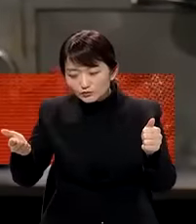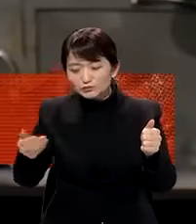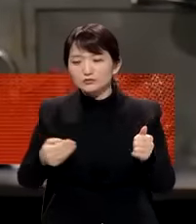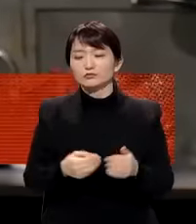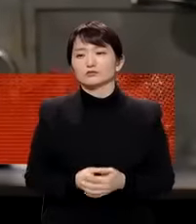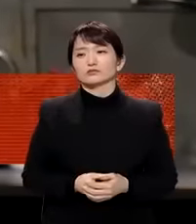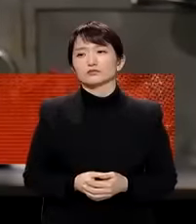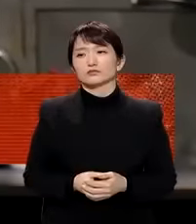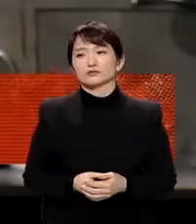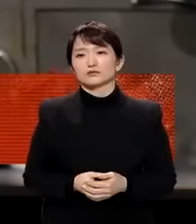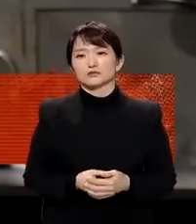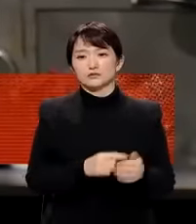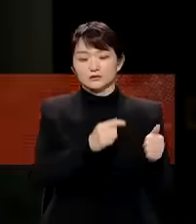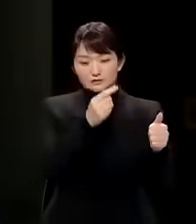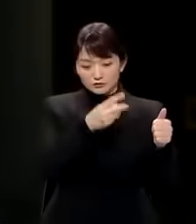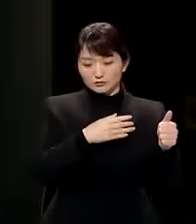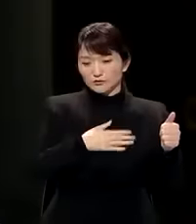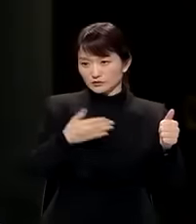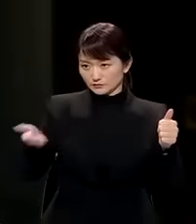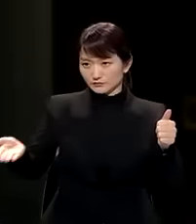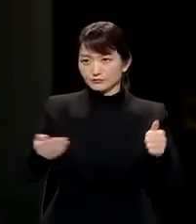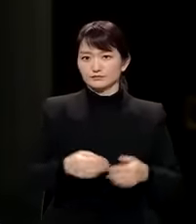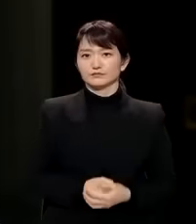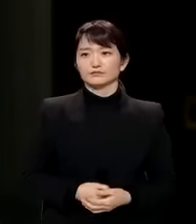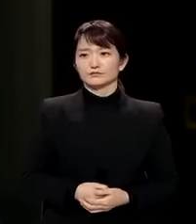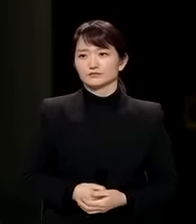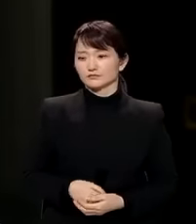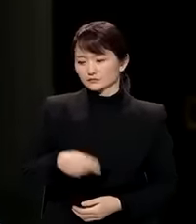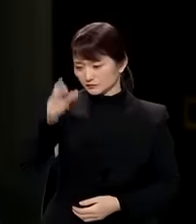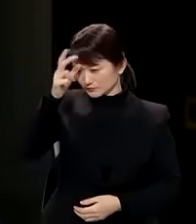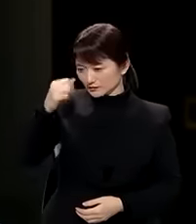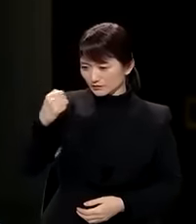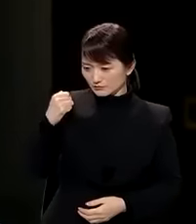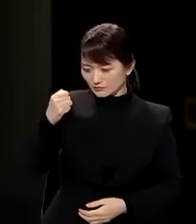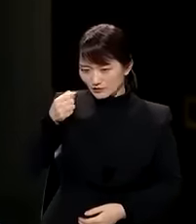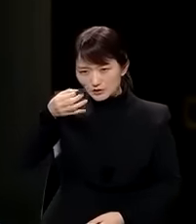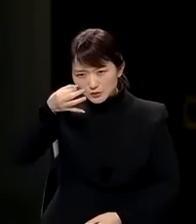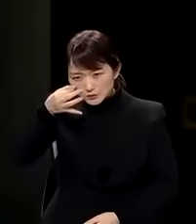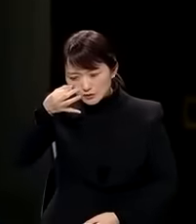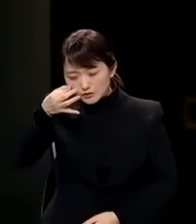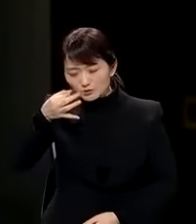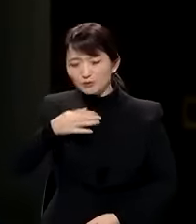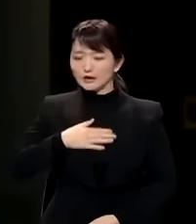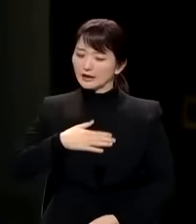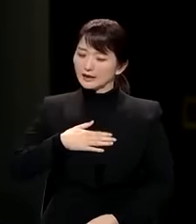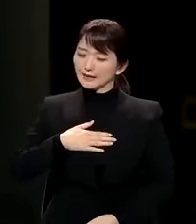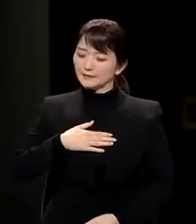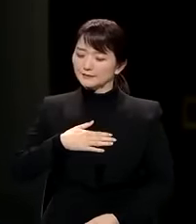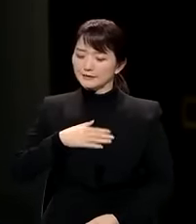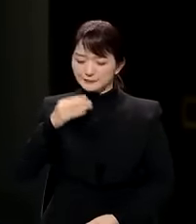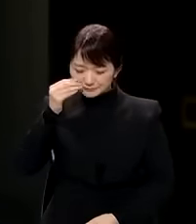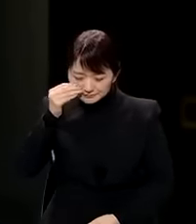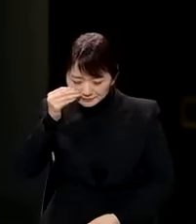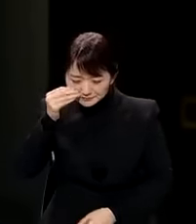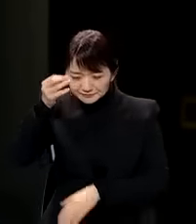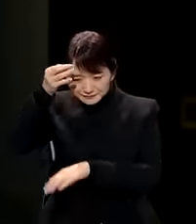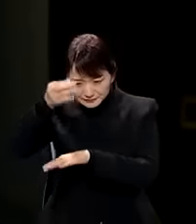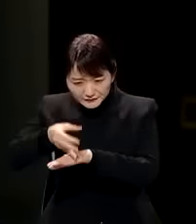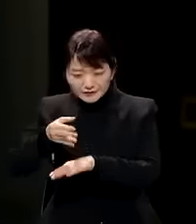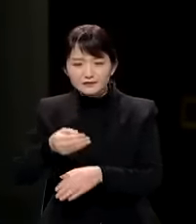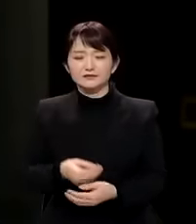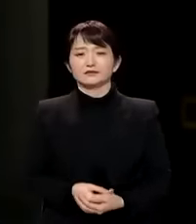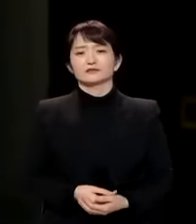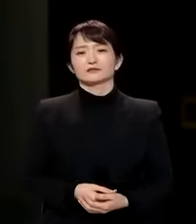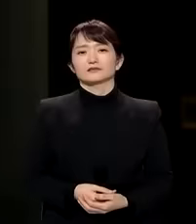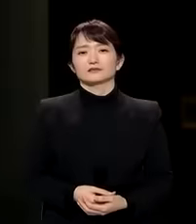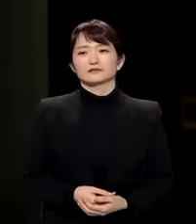알려줬다고 합니다 역시 이제 공권력의 맛을 한번 보면 고분고분 해지죠 사과하겠다는 겁니다 물 안 먹겠다는 사람이 안